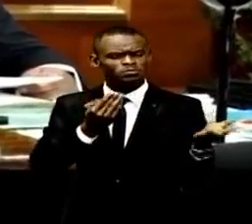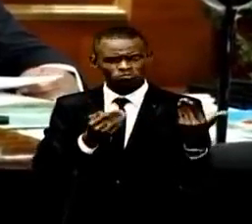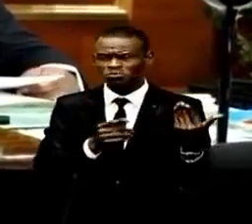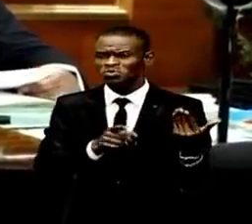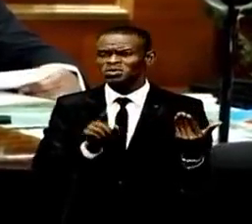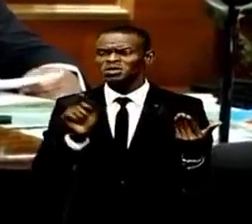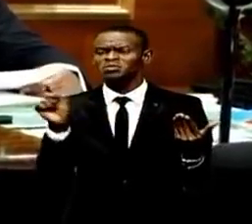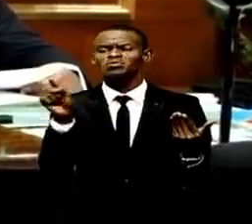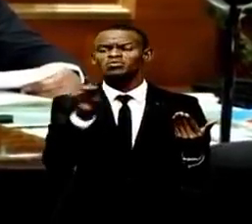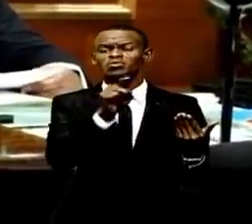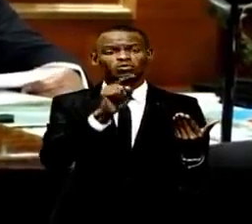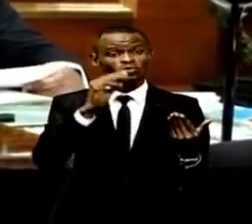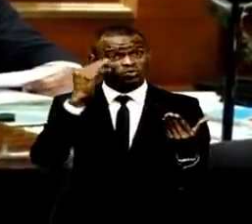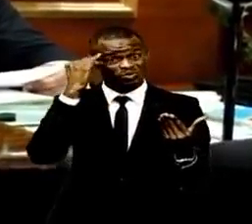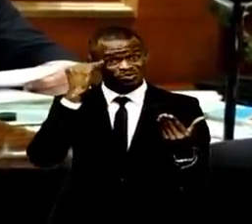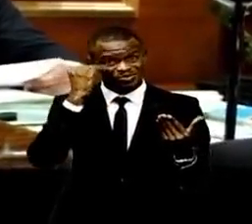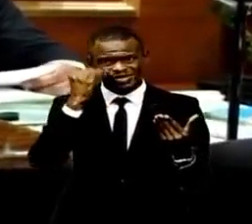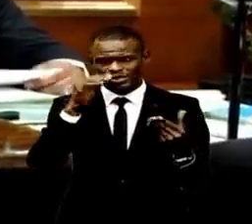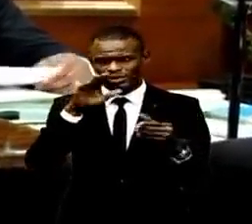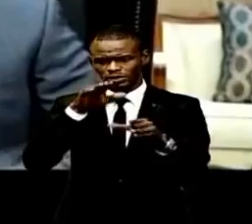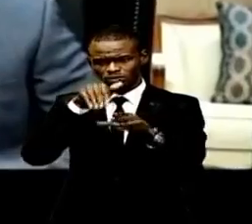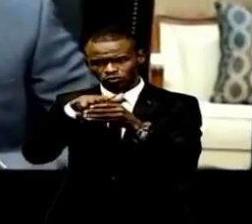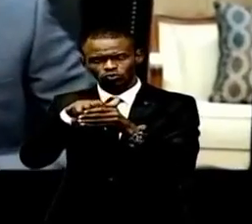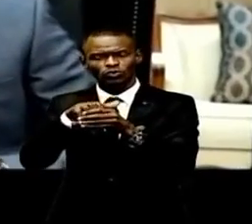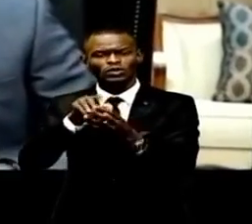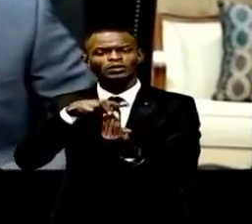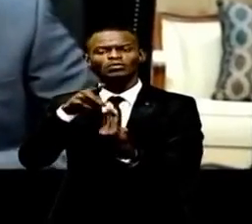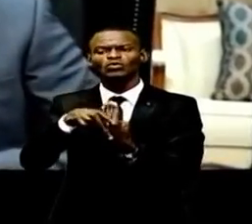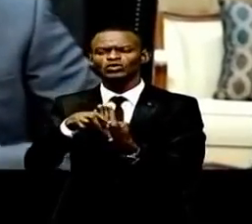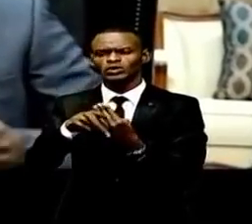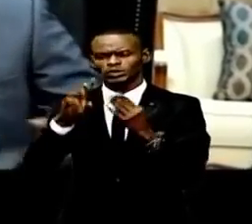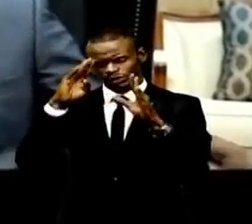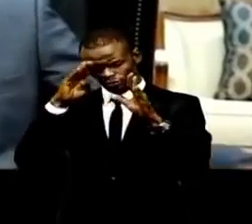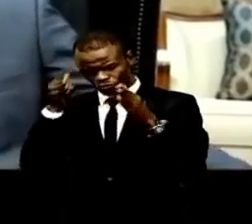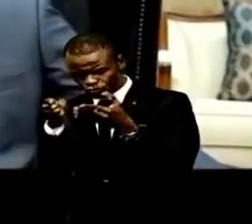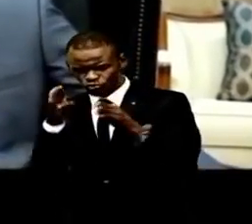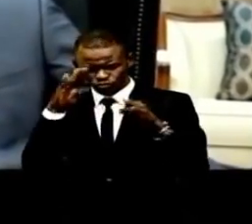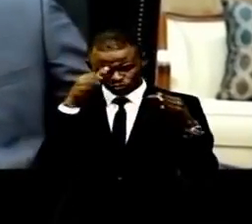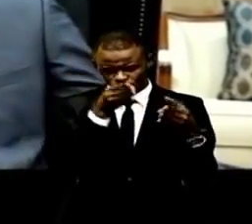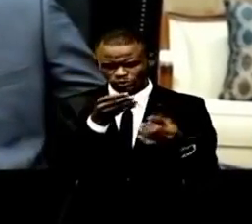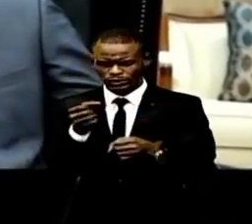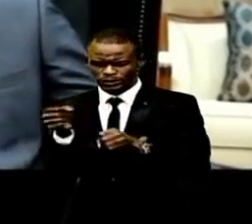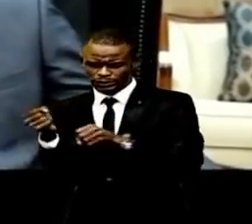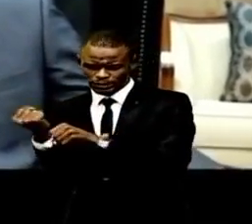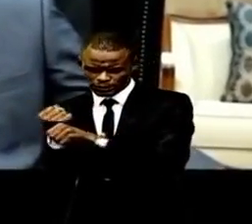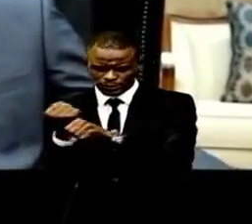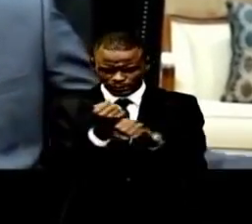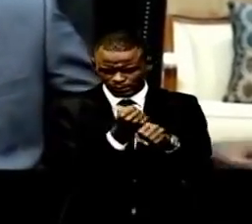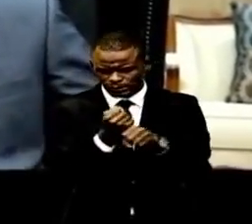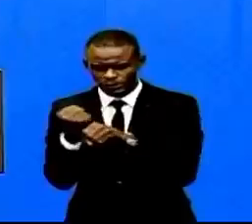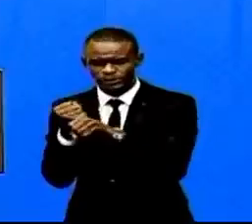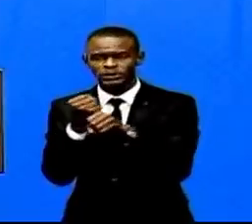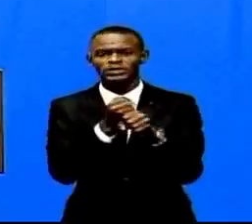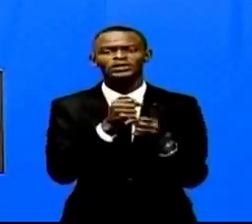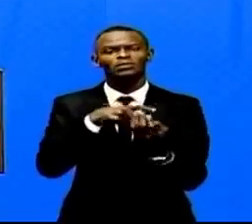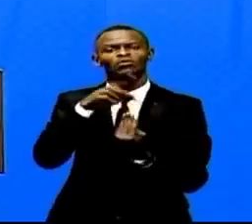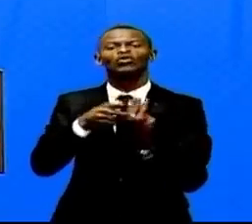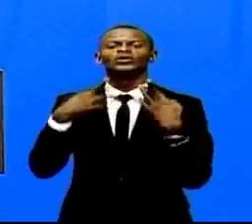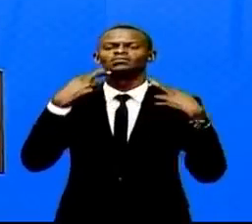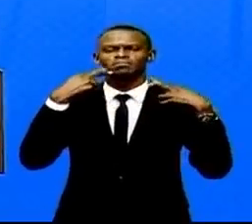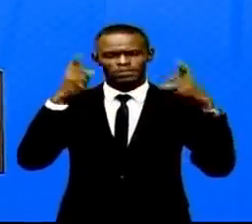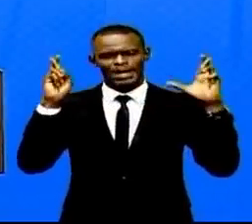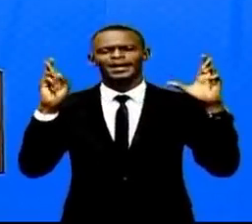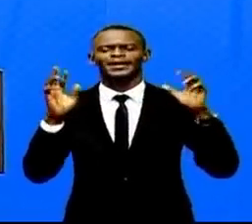s'acquitter de leur part dans les meilleurs délais pour ne pas voir le pays rater une telle opportunité. Le dernier point